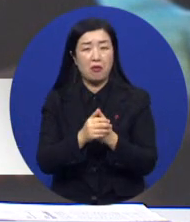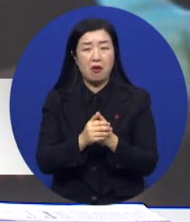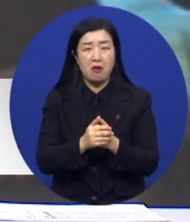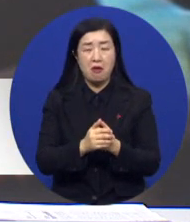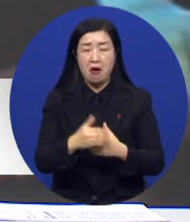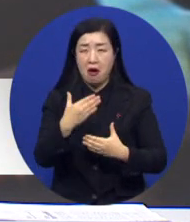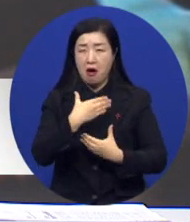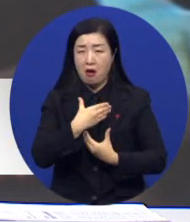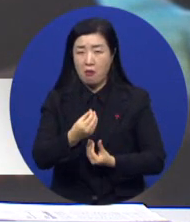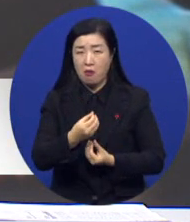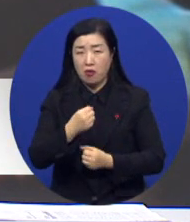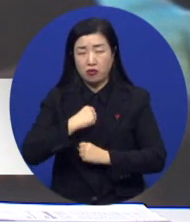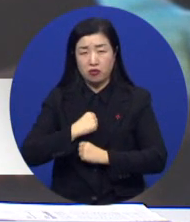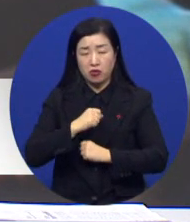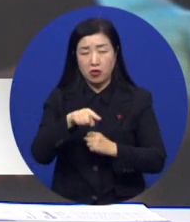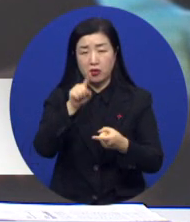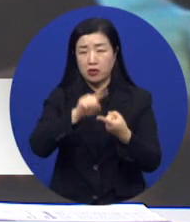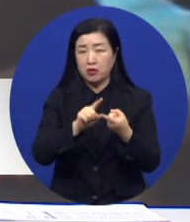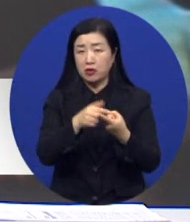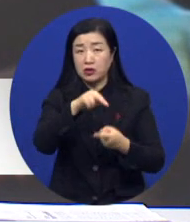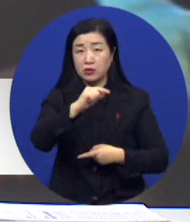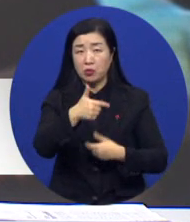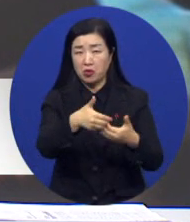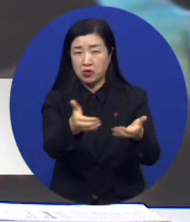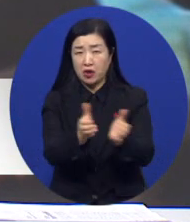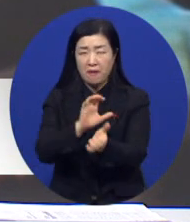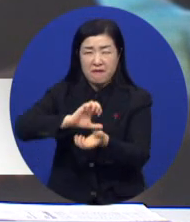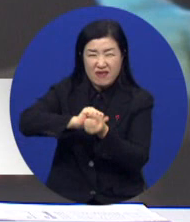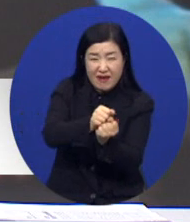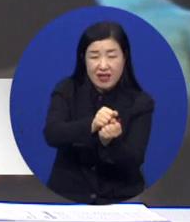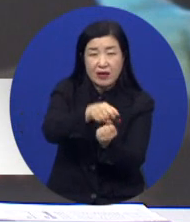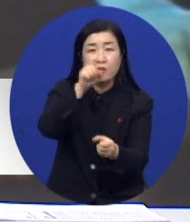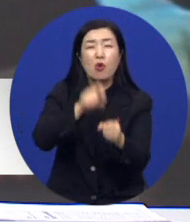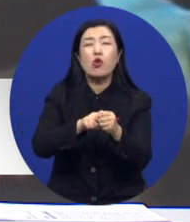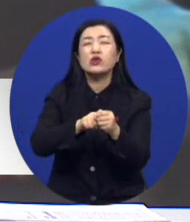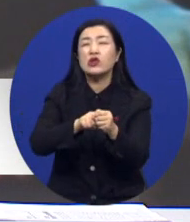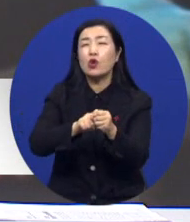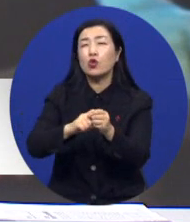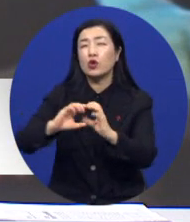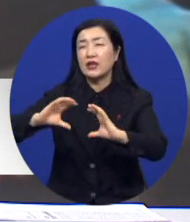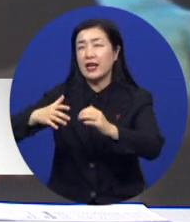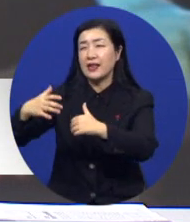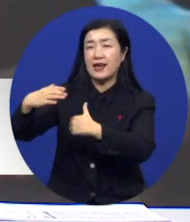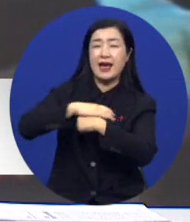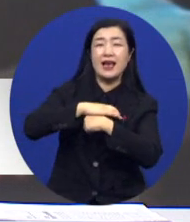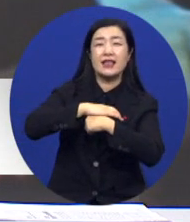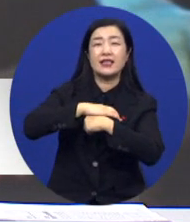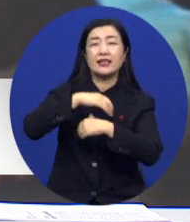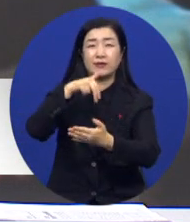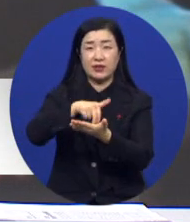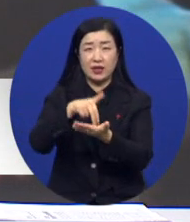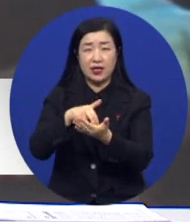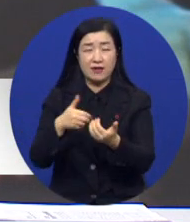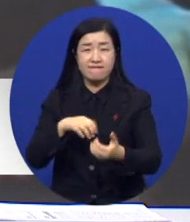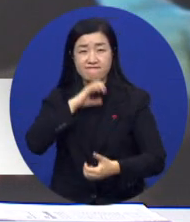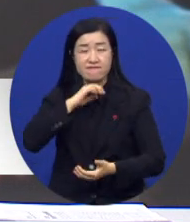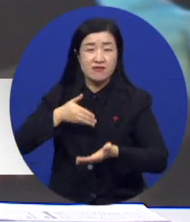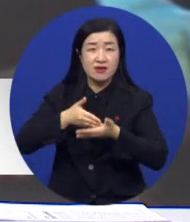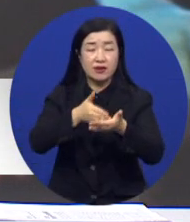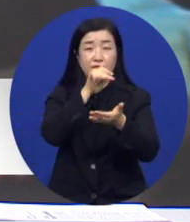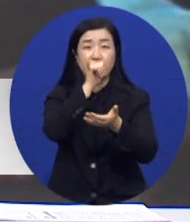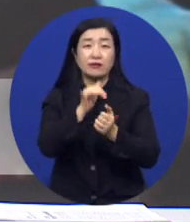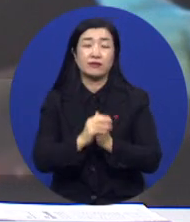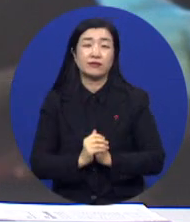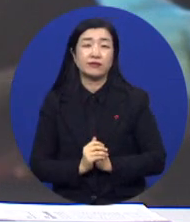공백의 책임이 불거지자 진보 진영을 탄압하기 위해 공안 당국이 짜맞추기 수사로 조작하고 있다며 반발하고 있습니다.